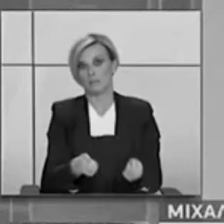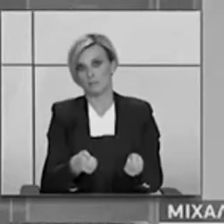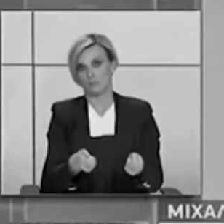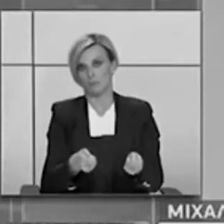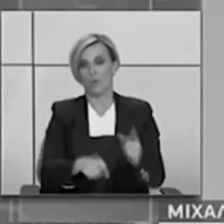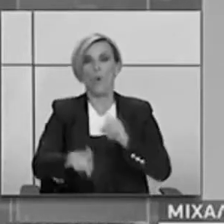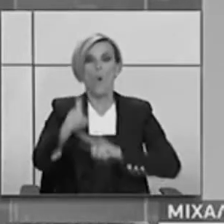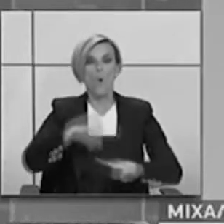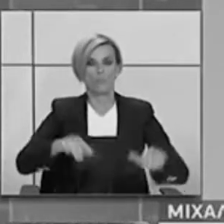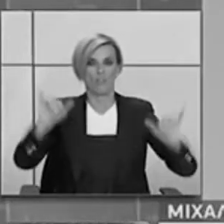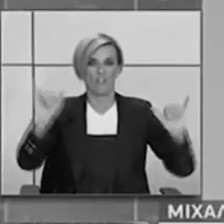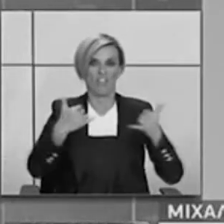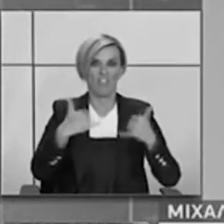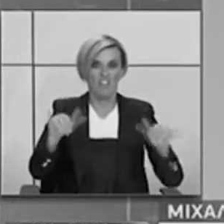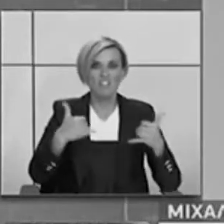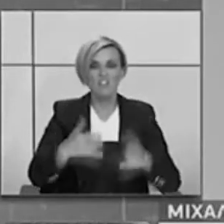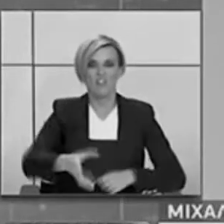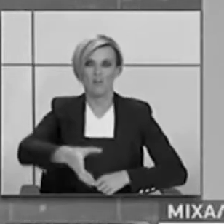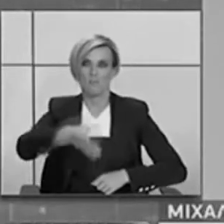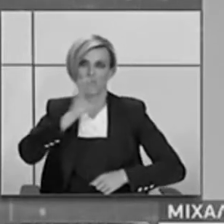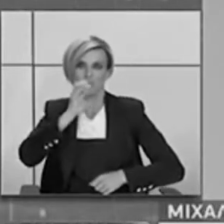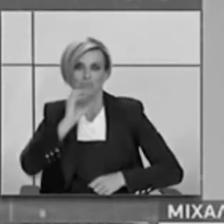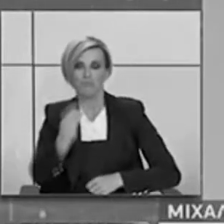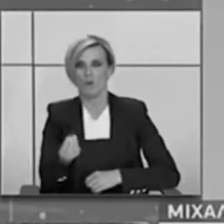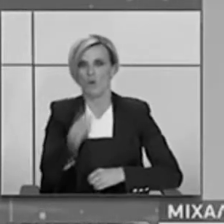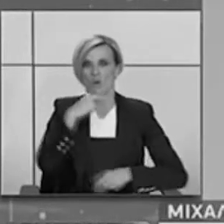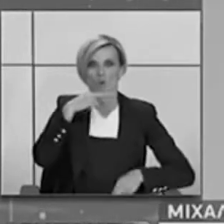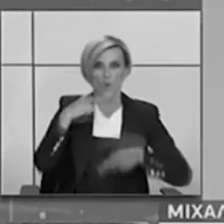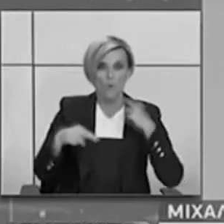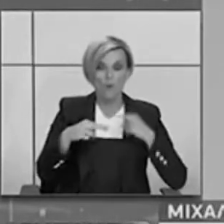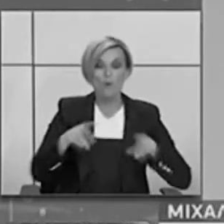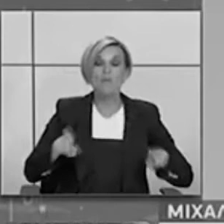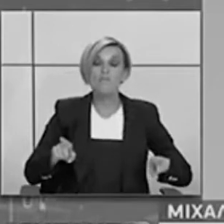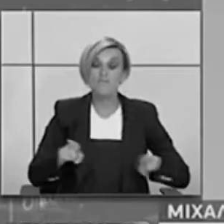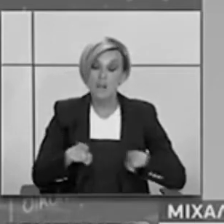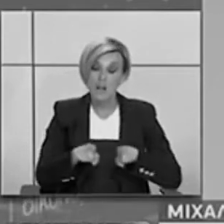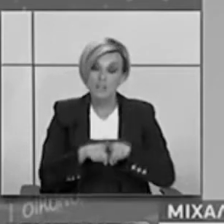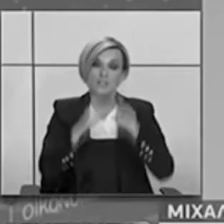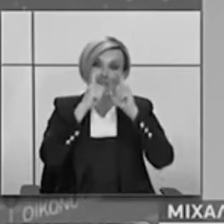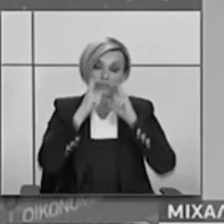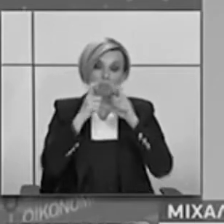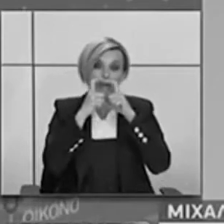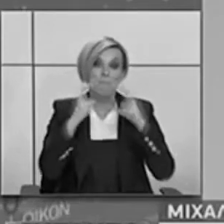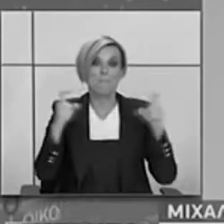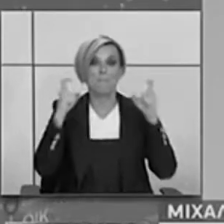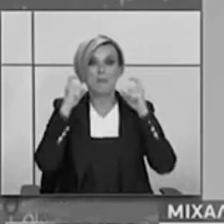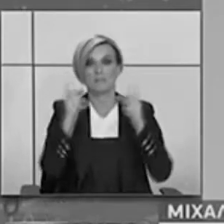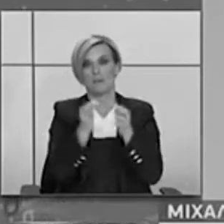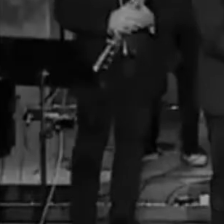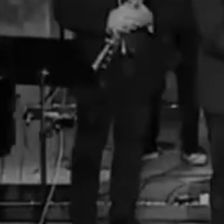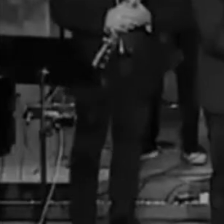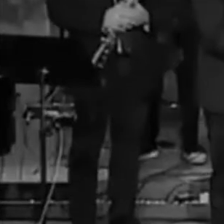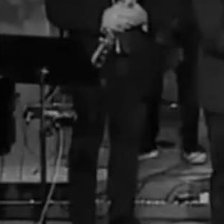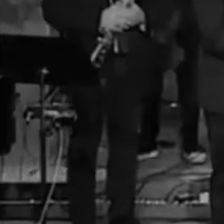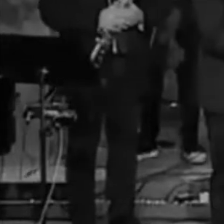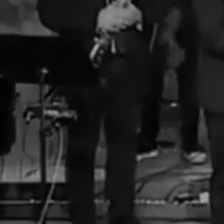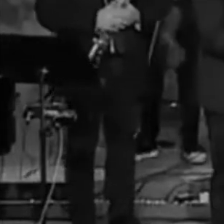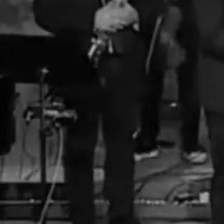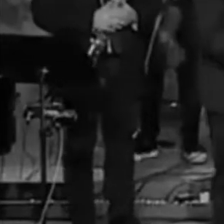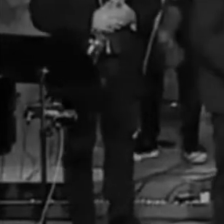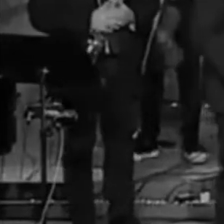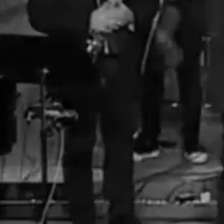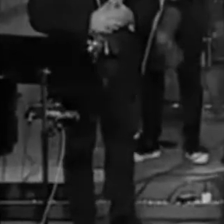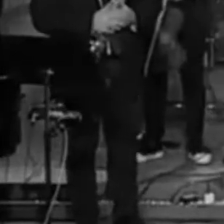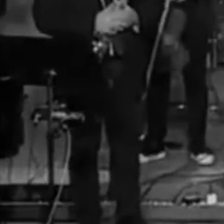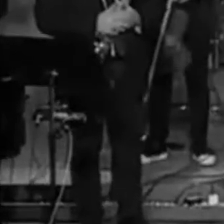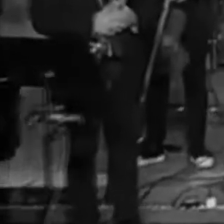Όποιος διασκεδάζει, πίνει, τρώει, χωρίς να τηρεί τα μέτρα, σκάβει τάφους. Και επειδή έχουμε κάνει